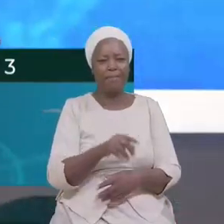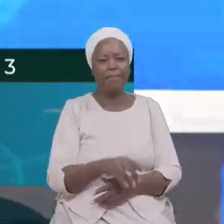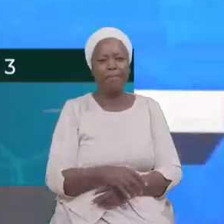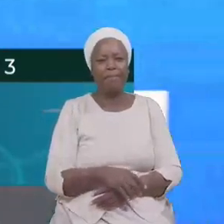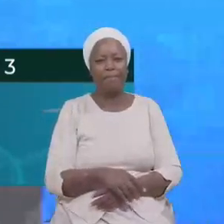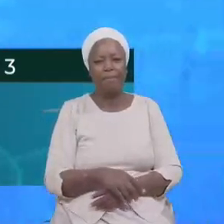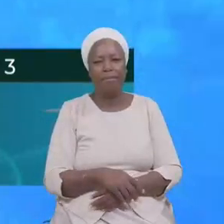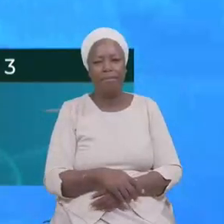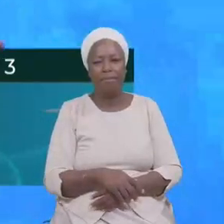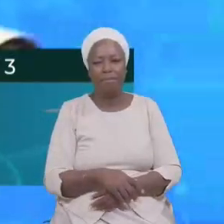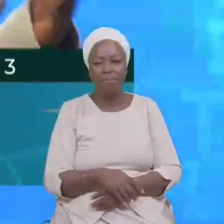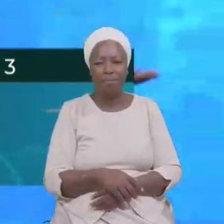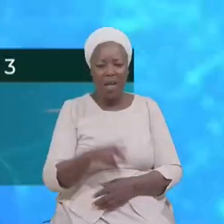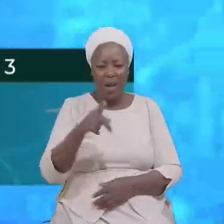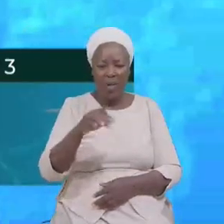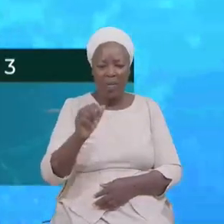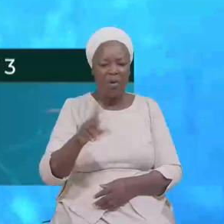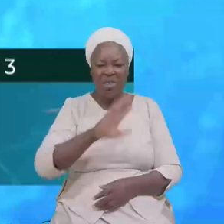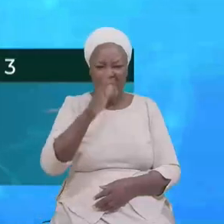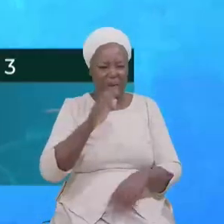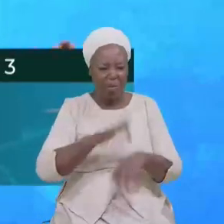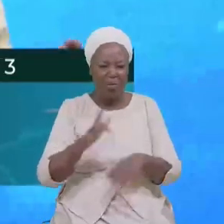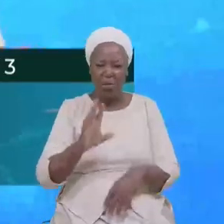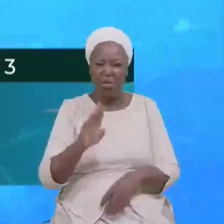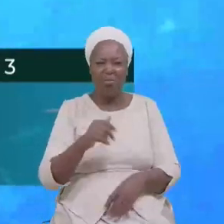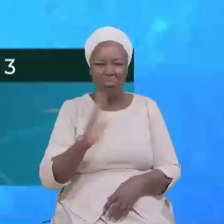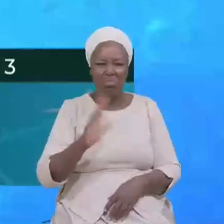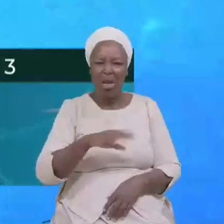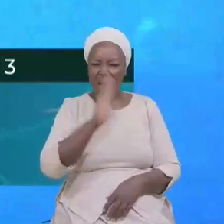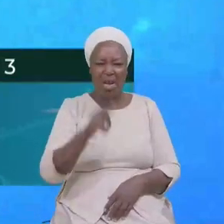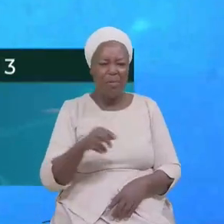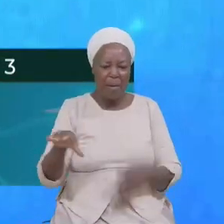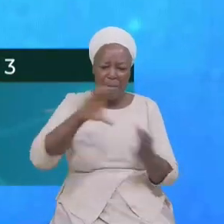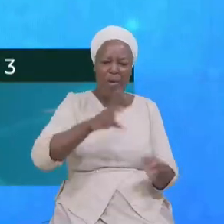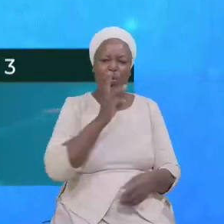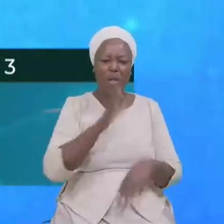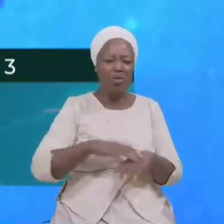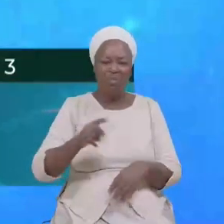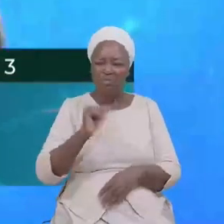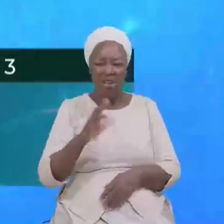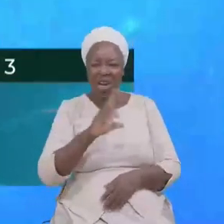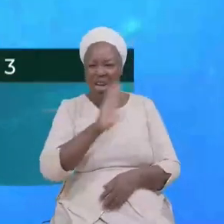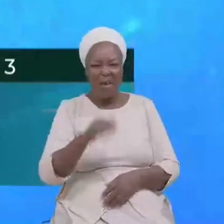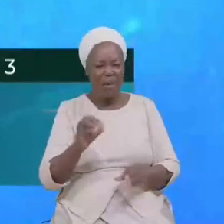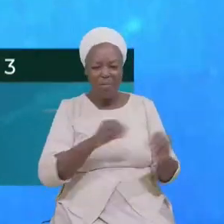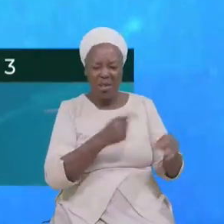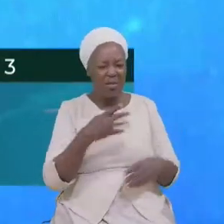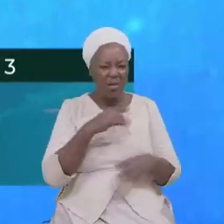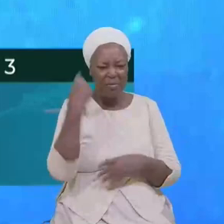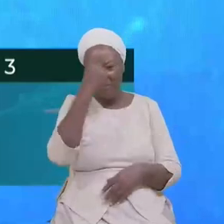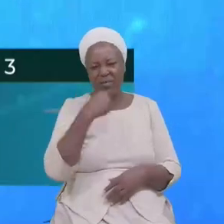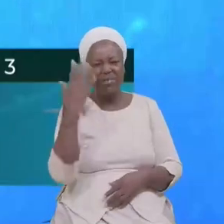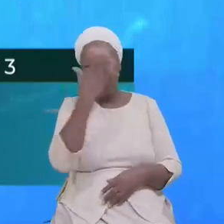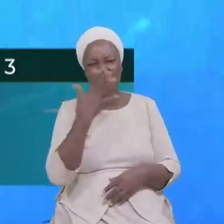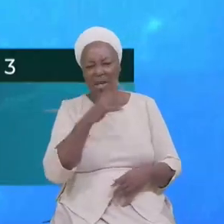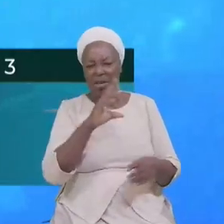Il n'a même pas touché. Il n'a pas versé l'eau sur lui. Il n'a pas touché son visage. Il n'a pas secoué.